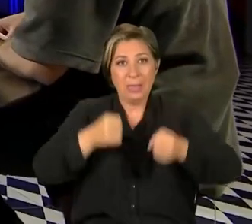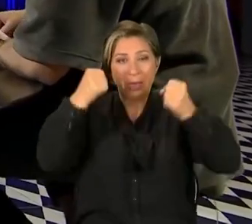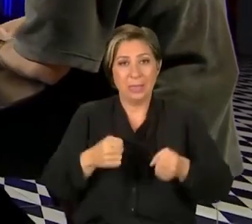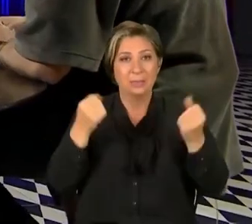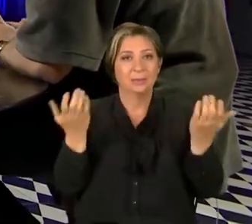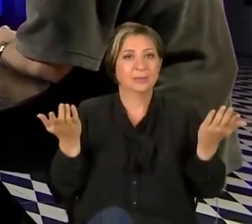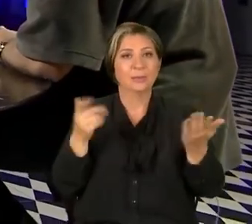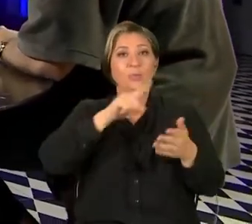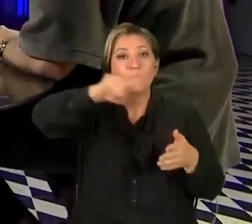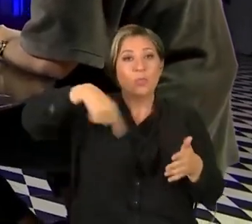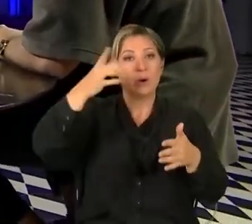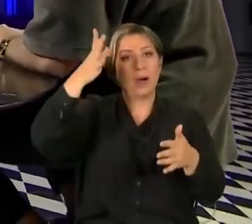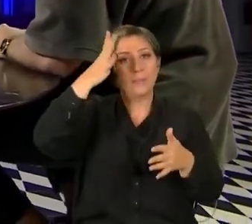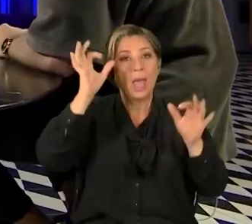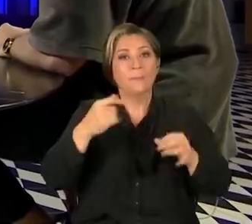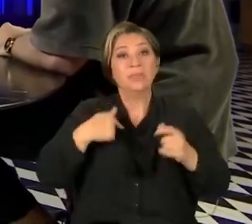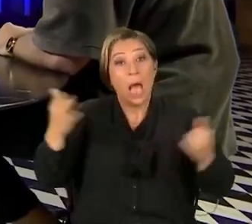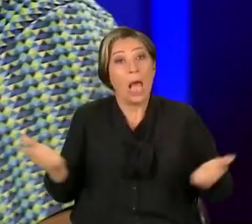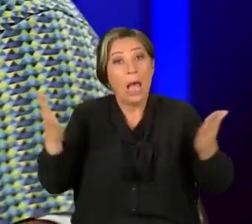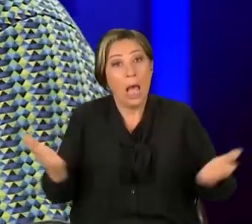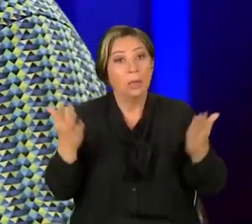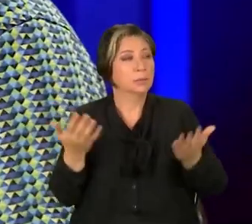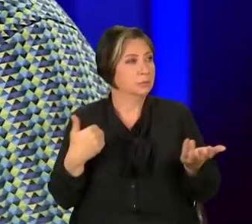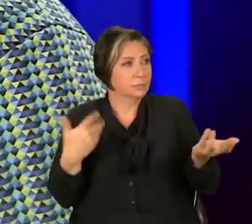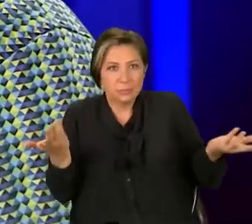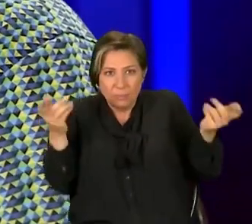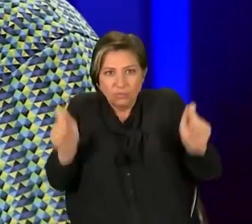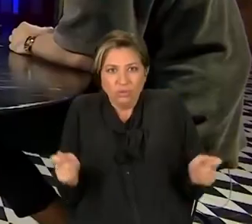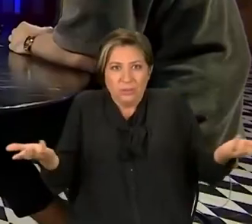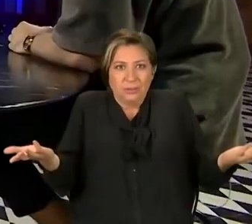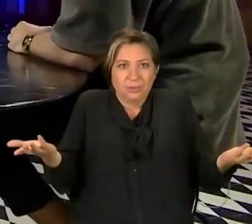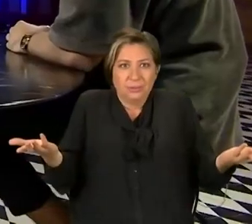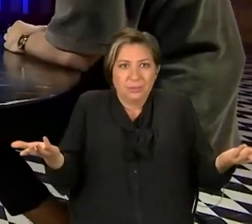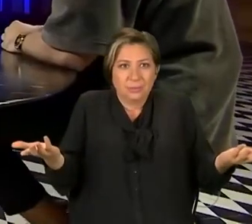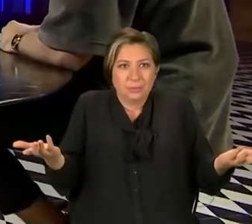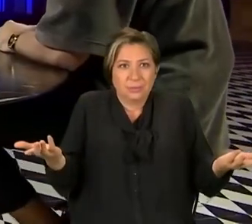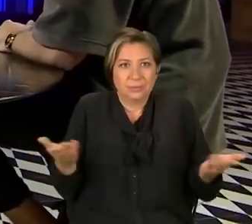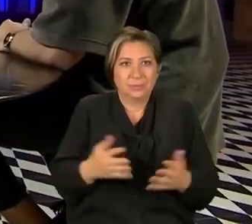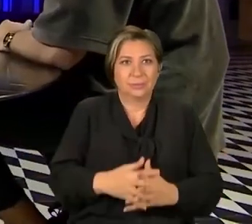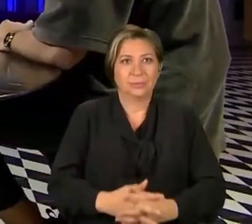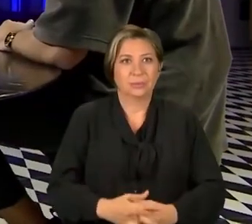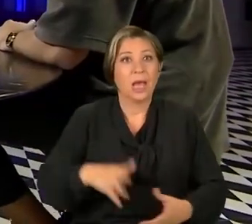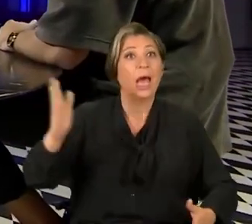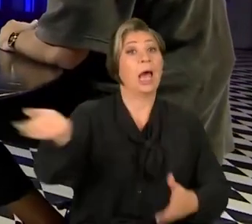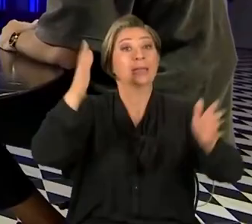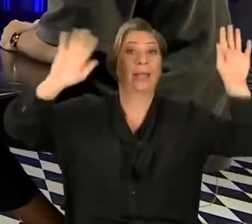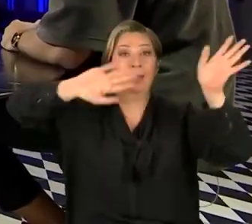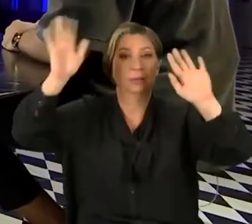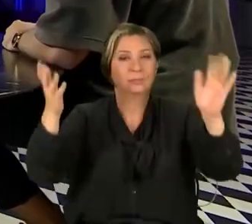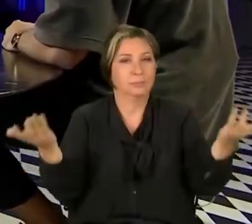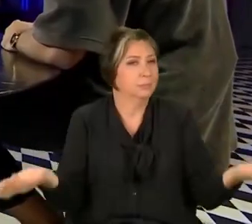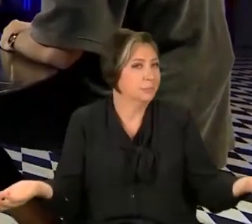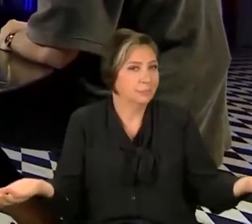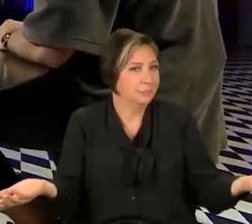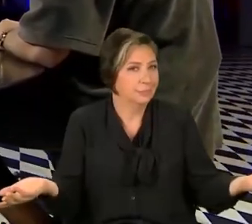bu gerzekler sürekli bize Tempo diyor Tempo ne yapacağız abi Haydi eller